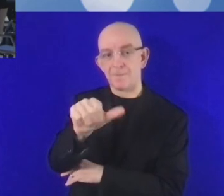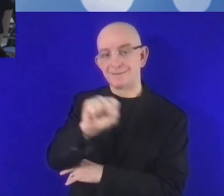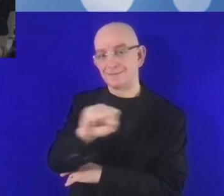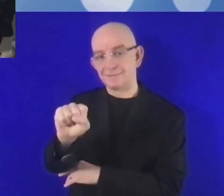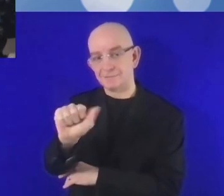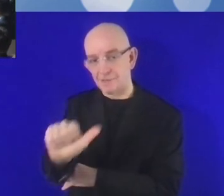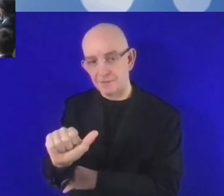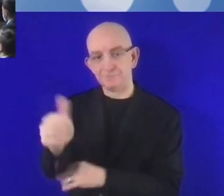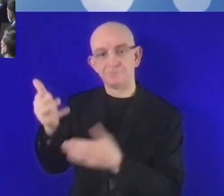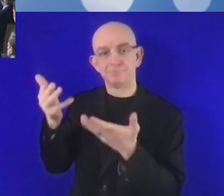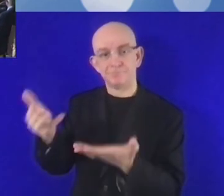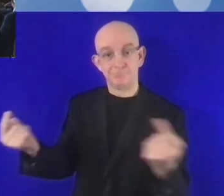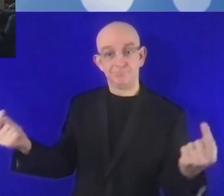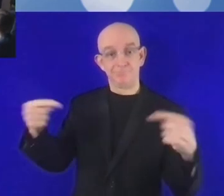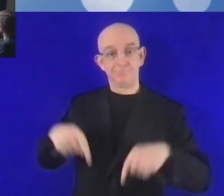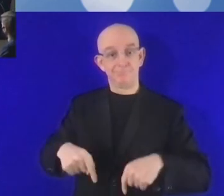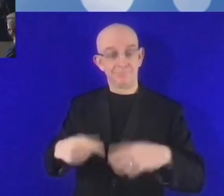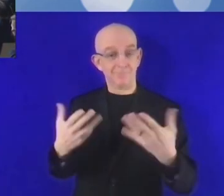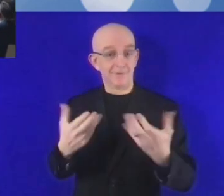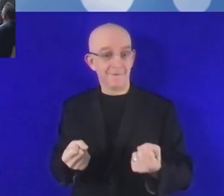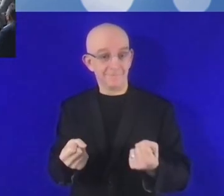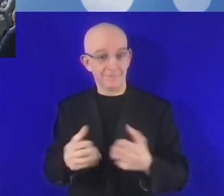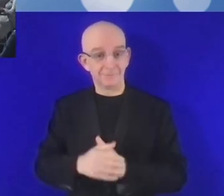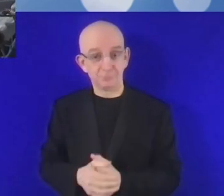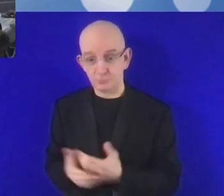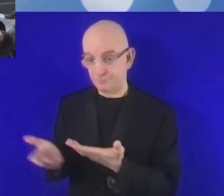Akpau-Kamasa, которая с нами на сцене. Приглашаю.